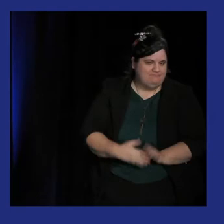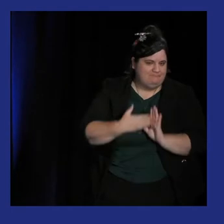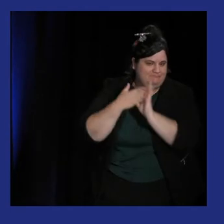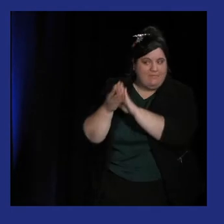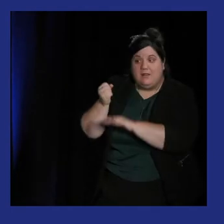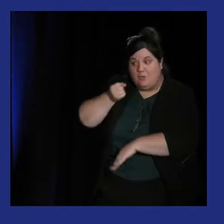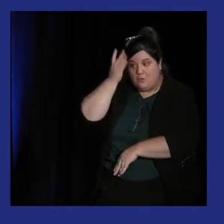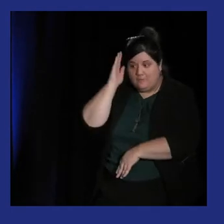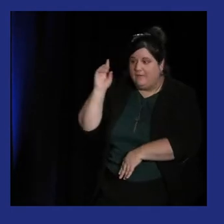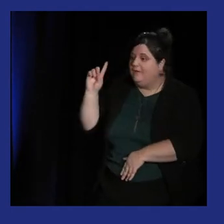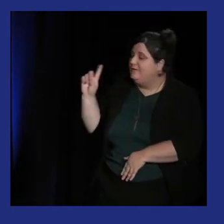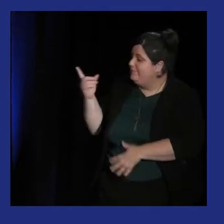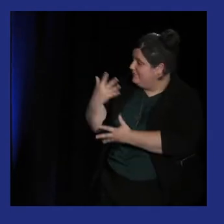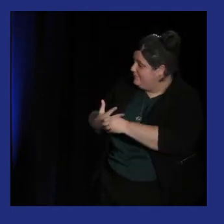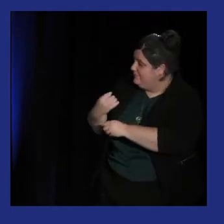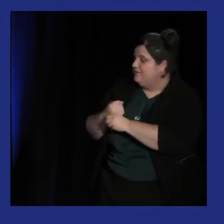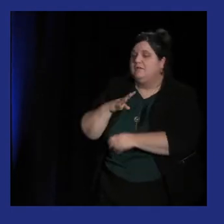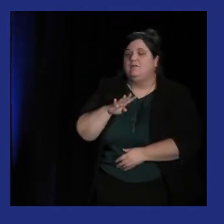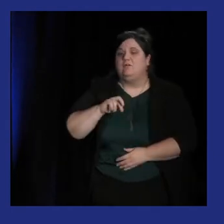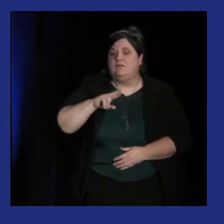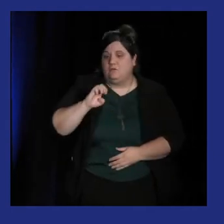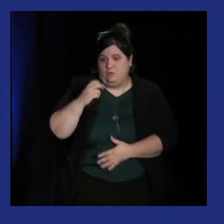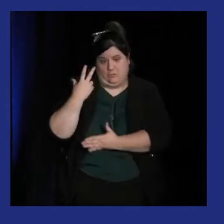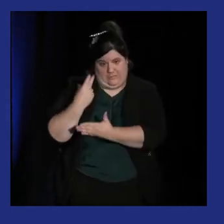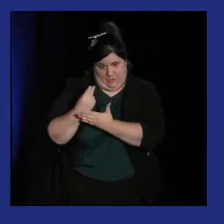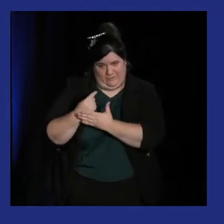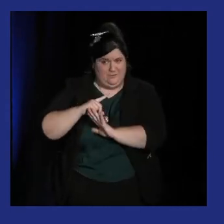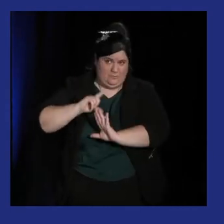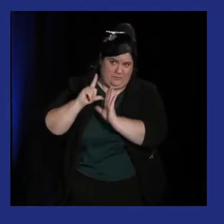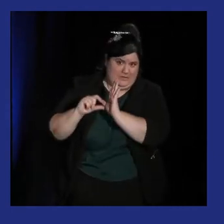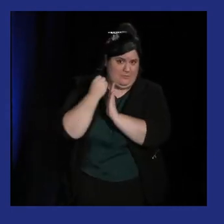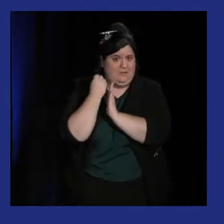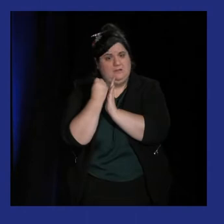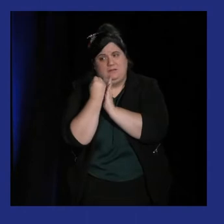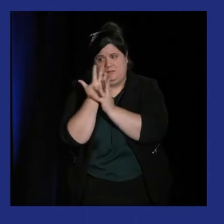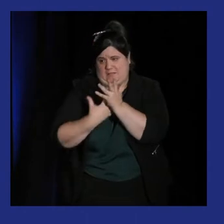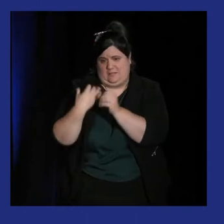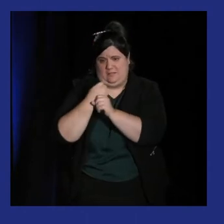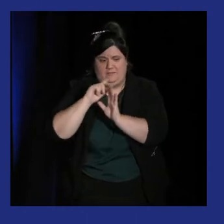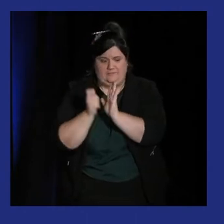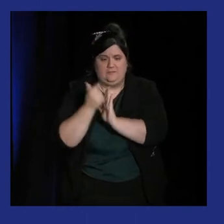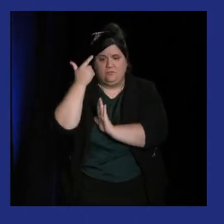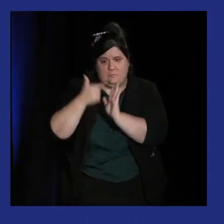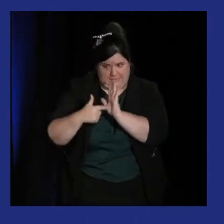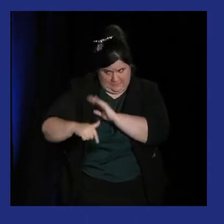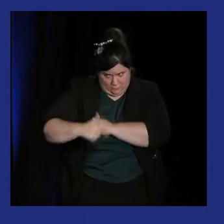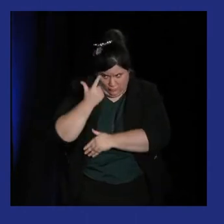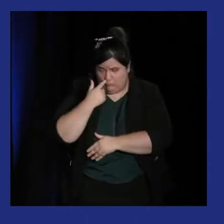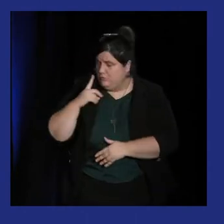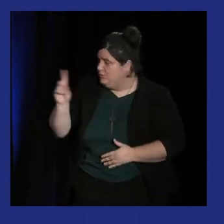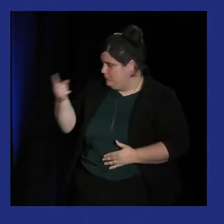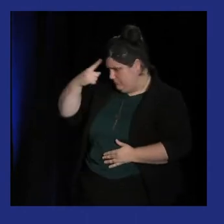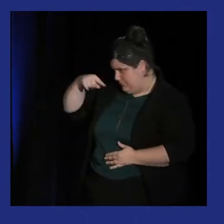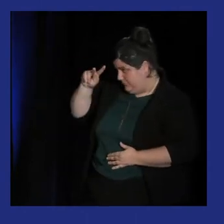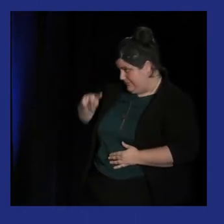de Wire records la belle fondée en 2012 avec pour objectif de dresser un pont vraiment entre le